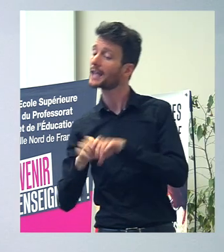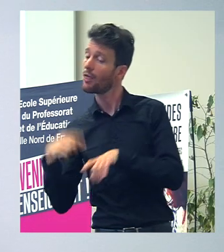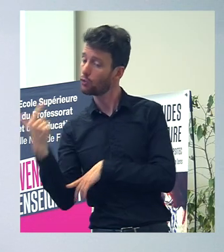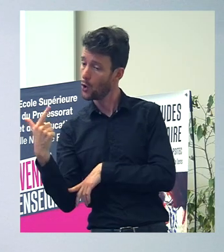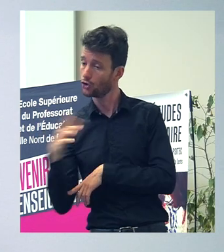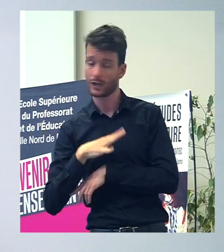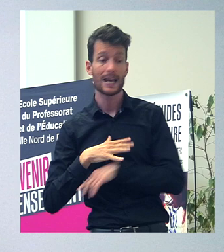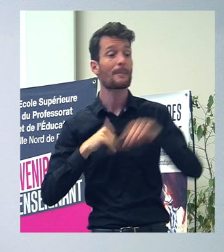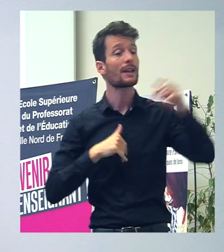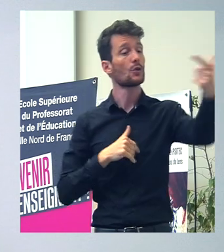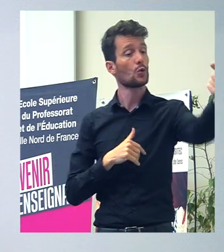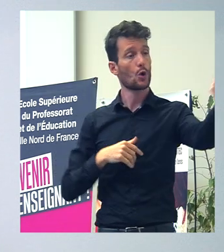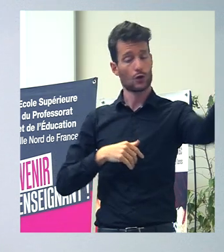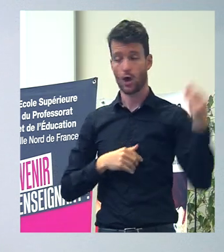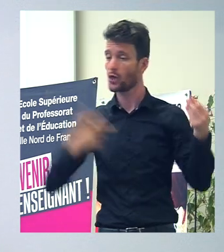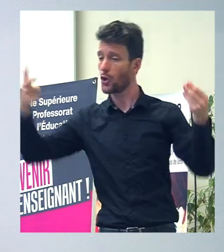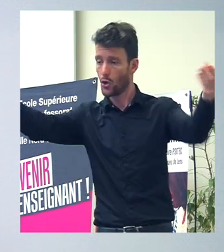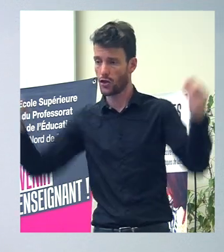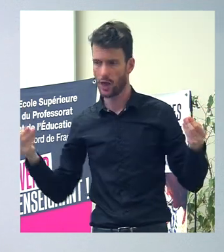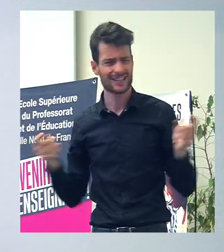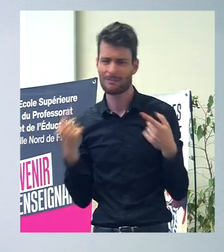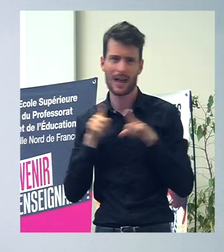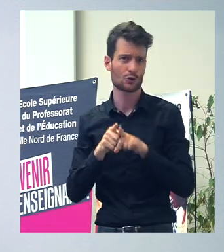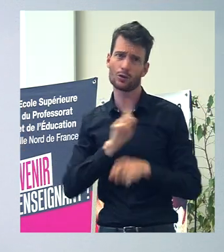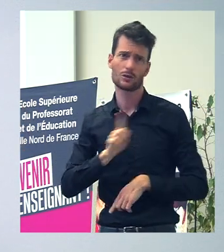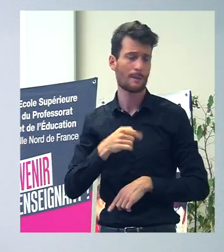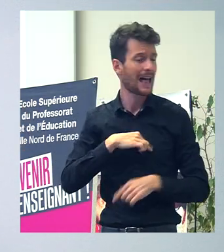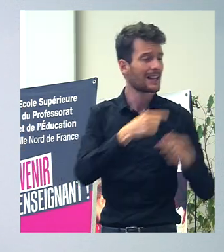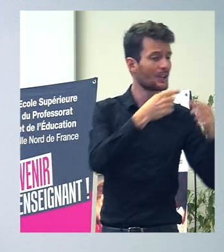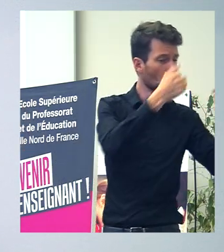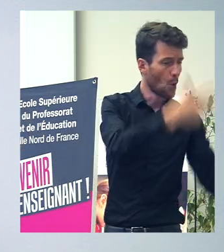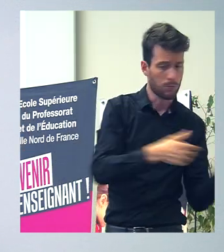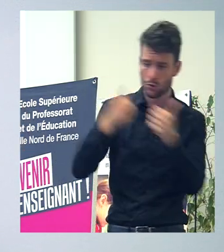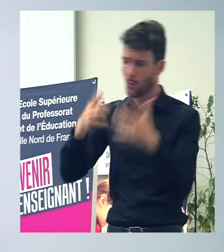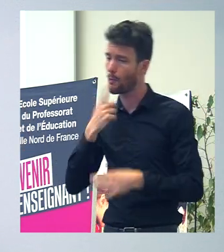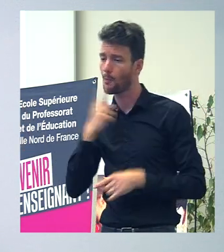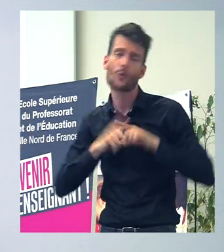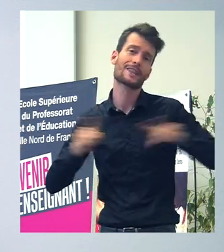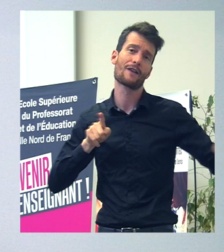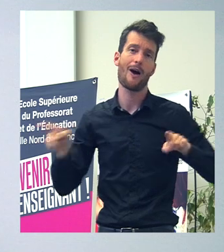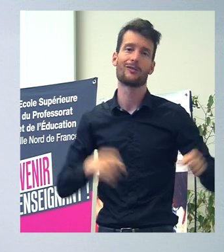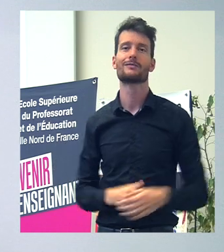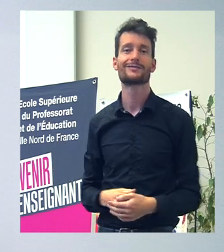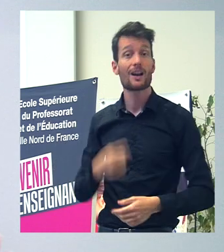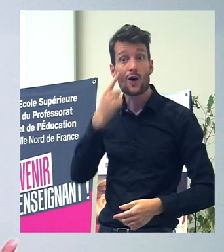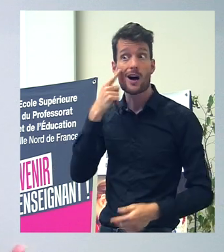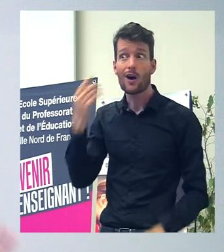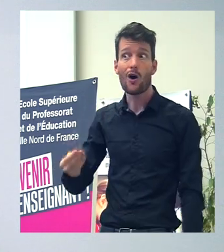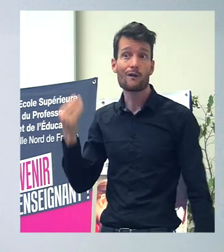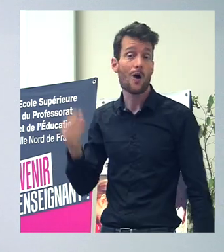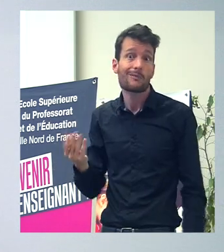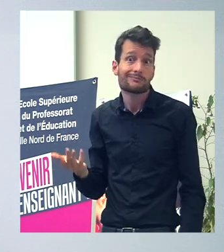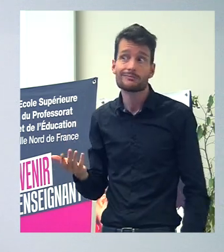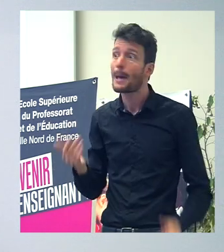chacun encore deux, ce n'est pas juste car on n'a pas le même nombre de bonbons. Donc vous voyez, les enfants ne savent pas,